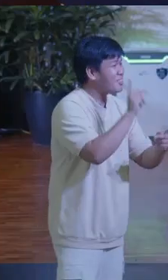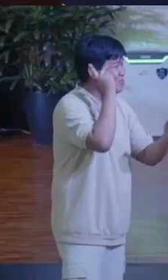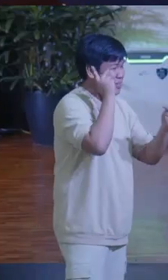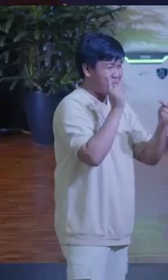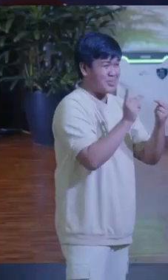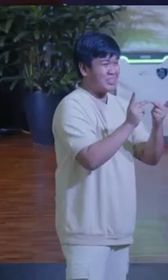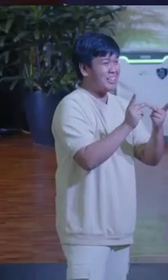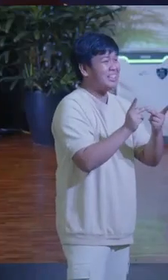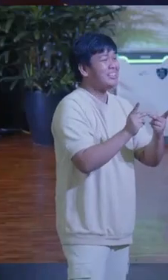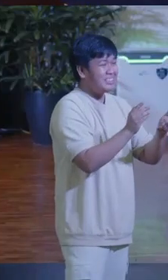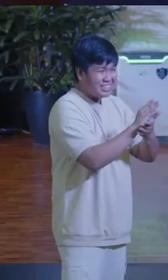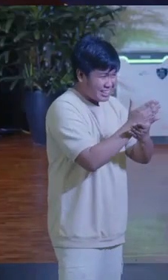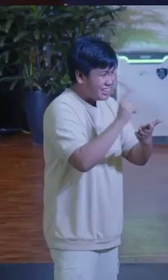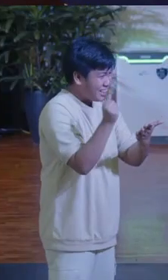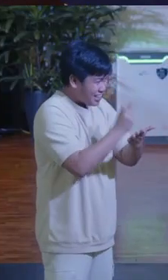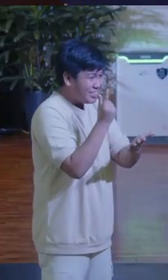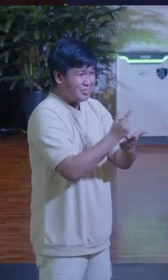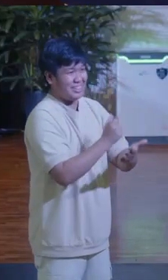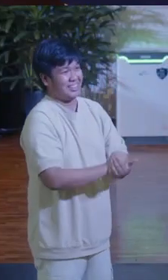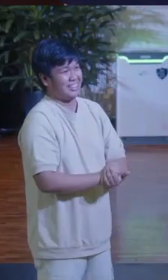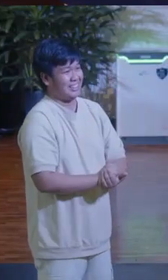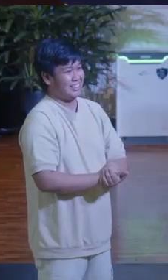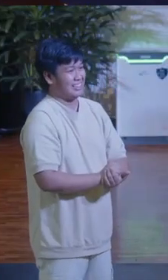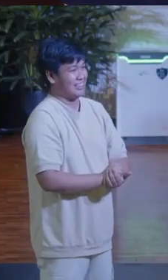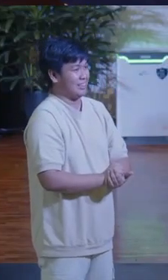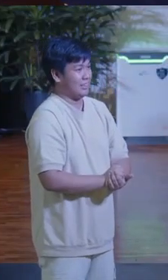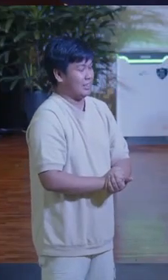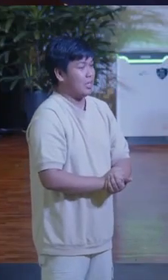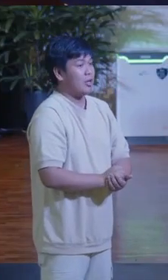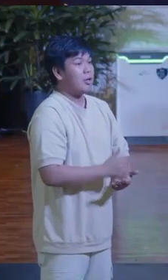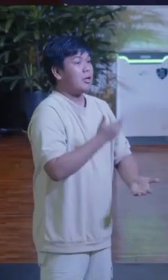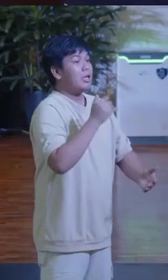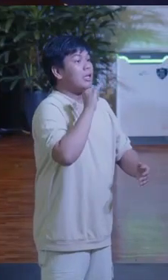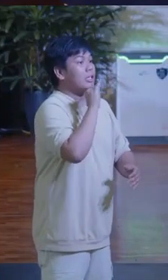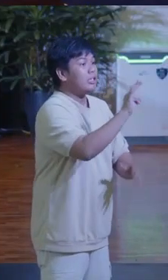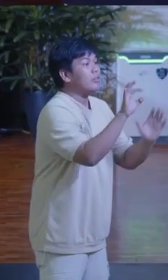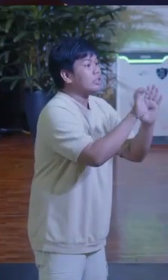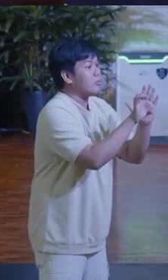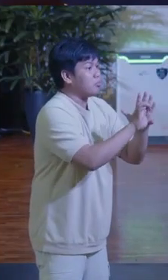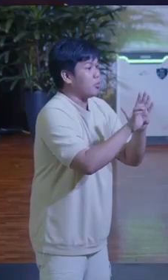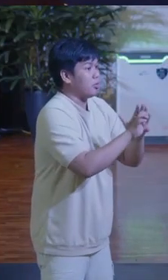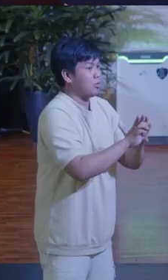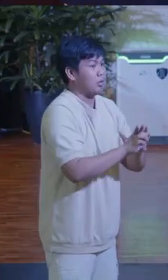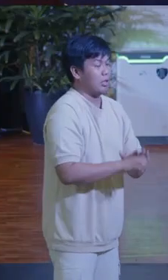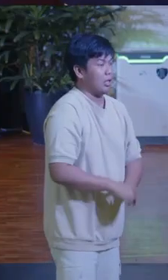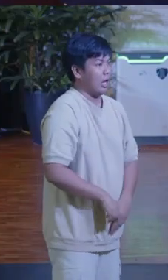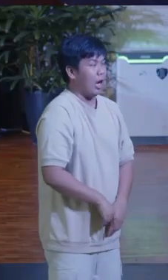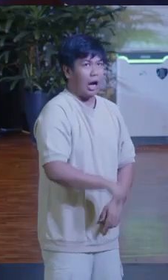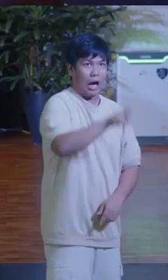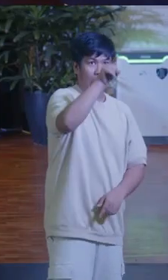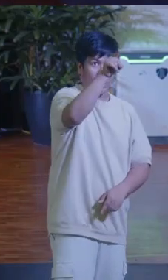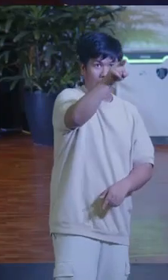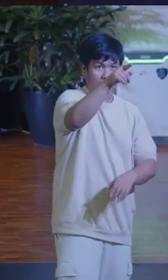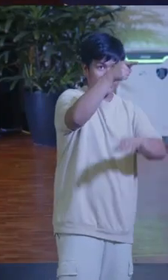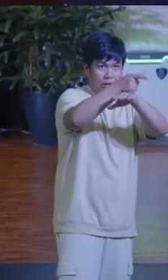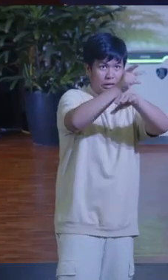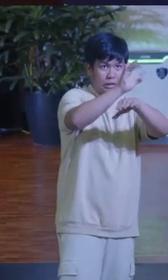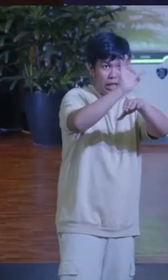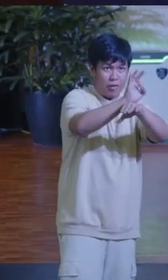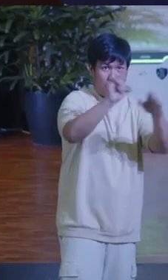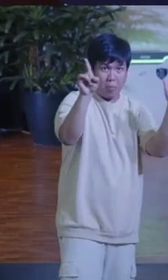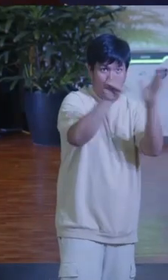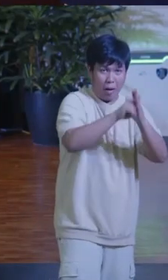maging legalistic, di ba? Yung church na yan, bawal ang miniskirt. No? Hindi naman po